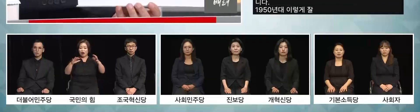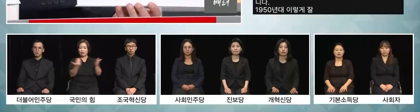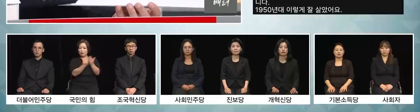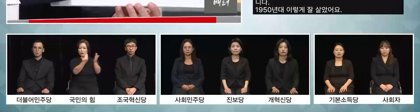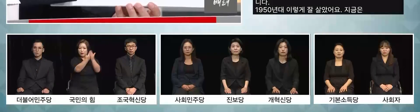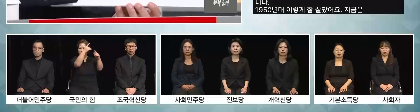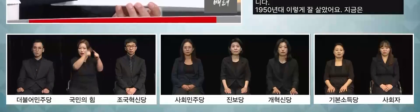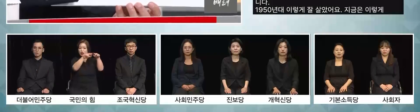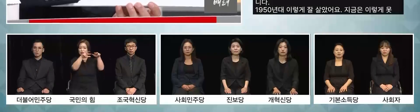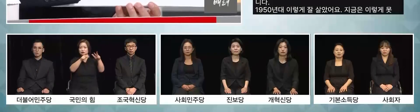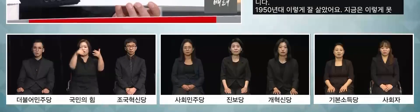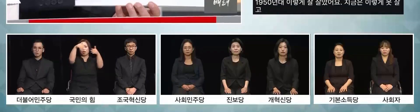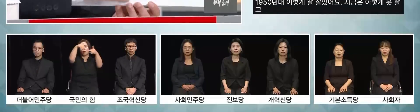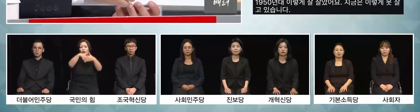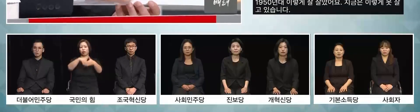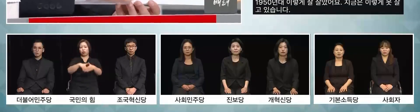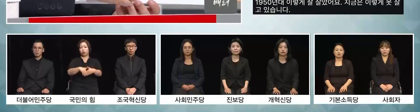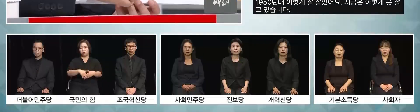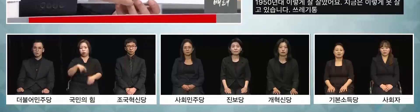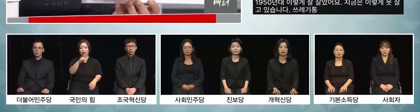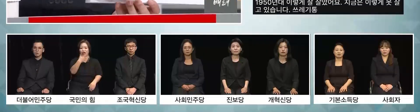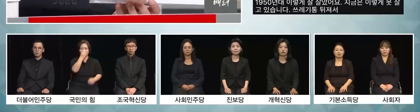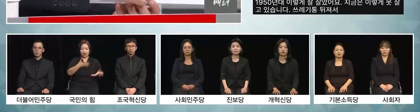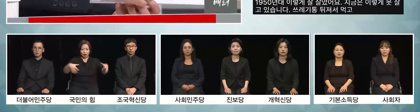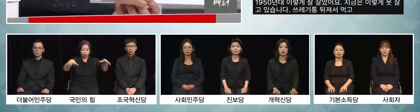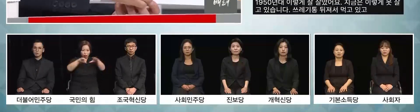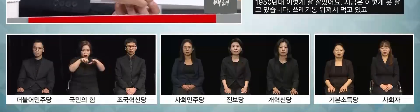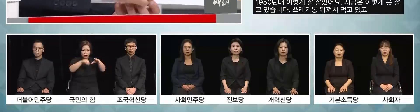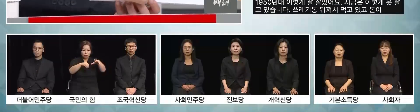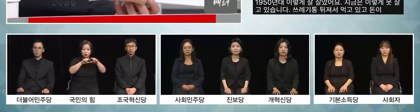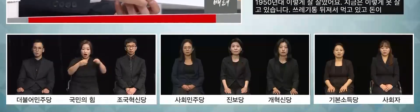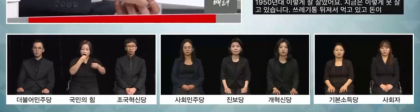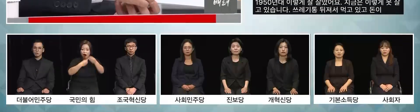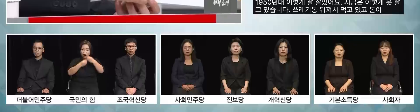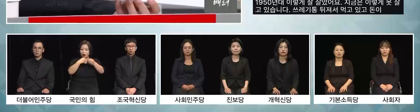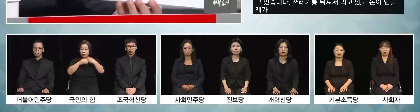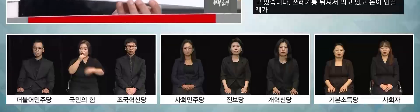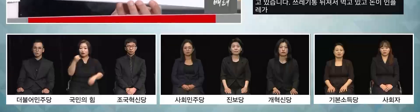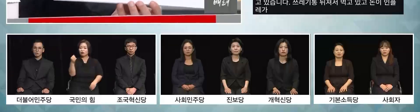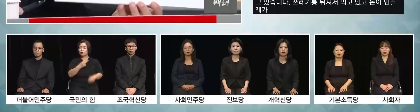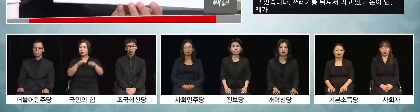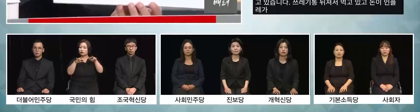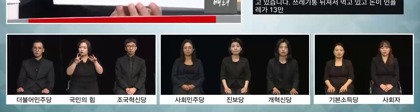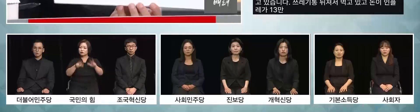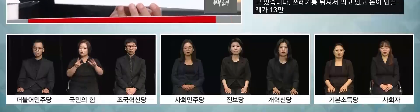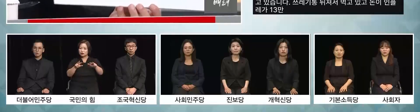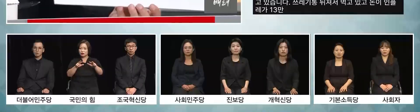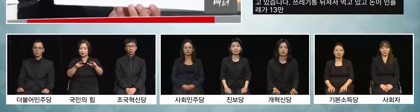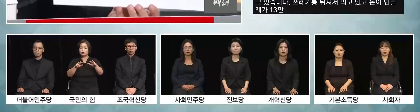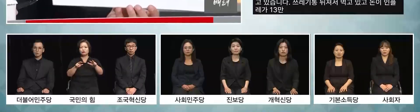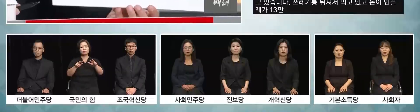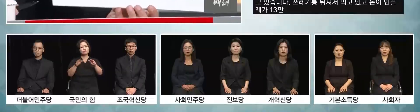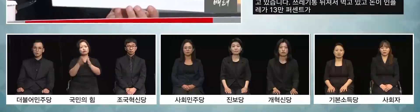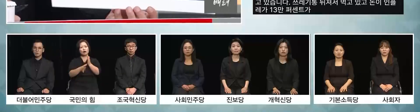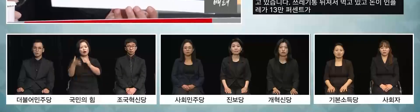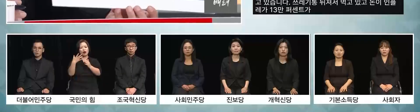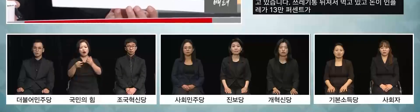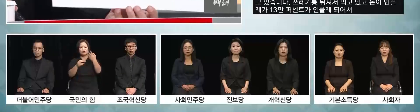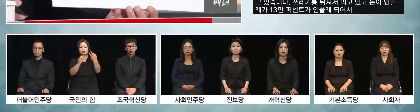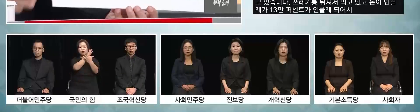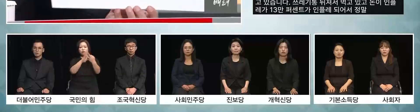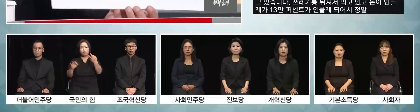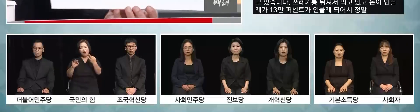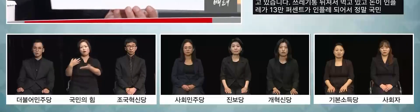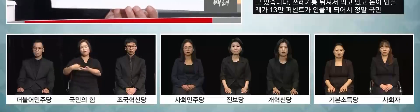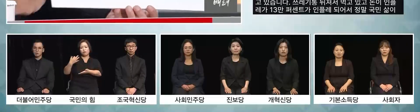있습니다. 쓰레기통 뒤져서 먹고 있고 돈이 인플레가 뭐 13만 %까지 인플레가 돼서 정말 국민의 삶이